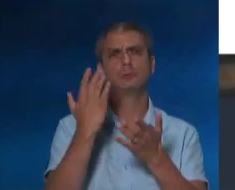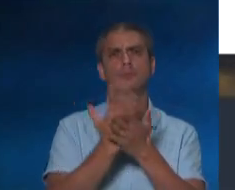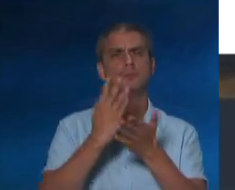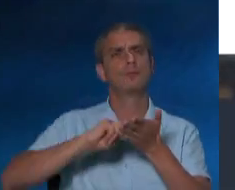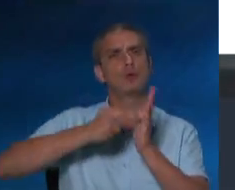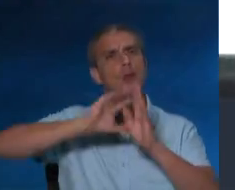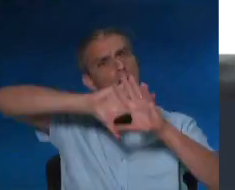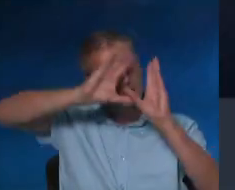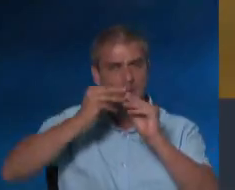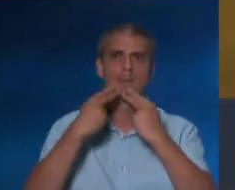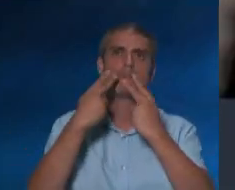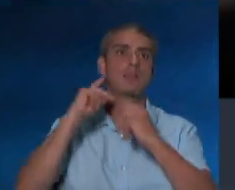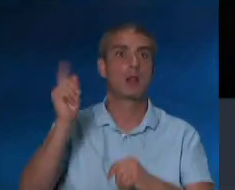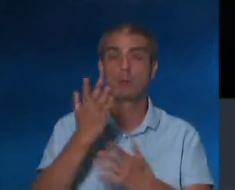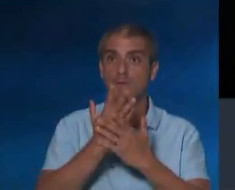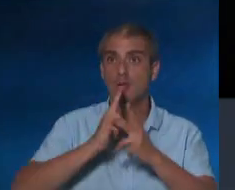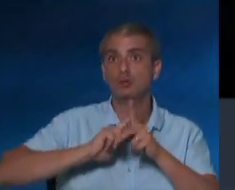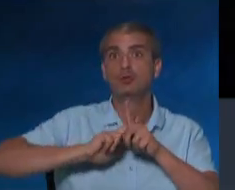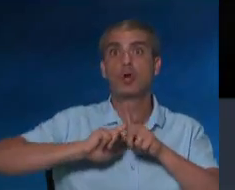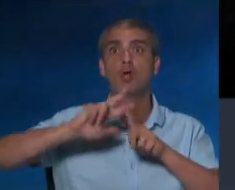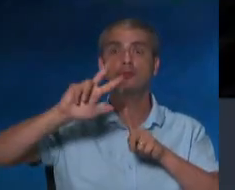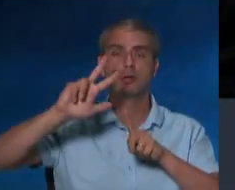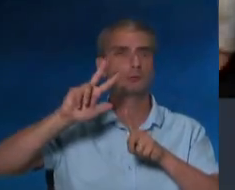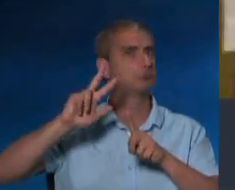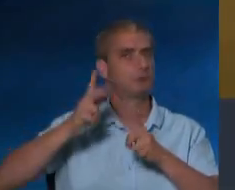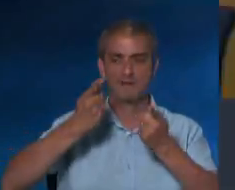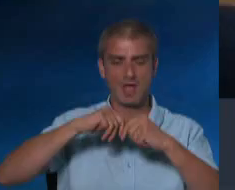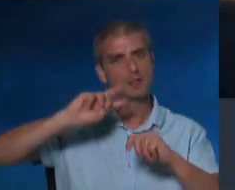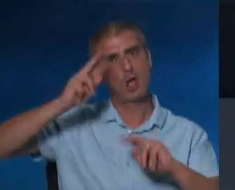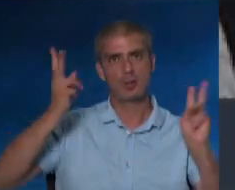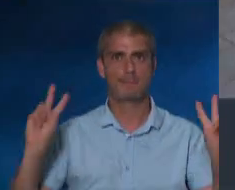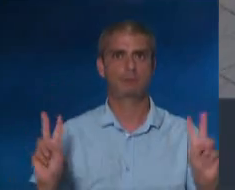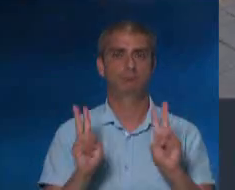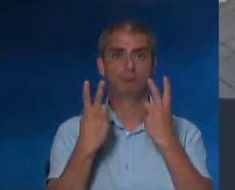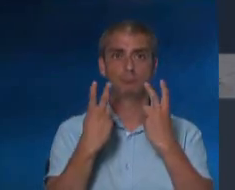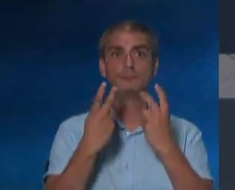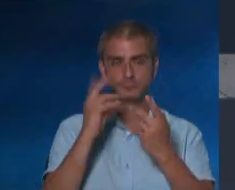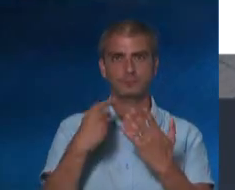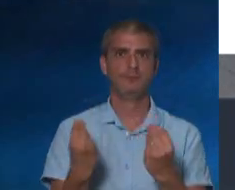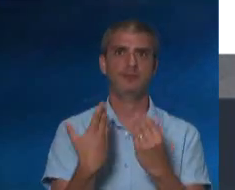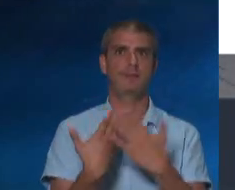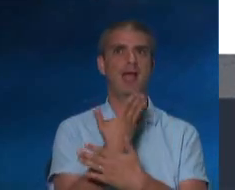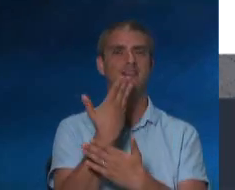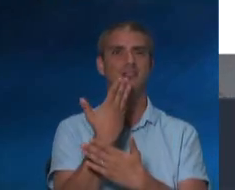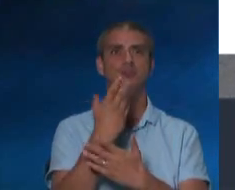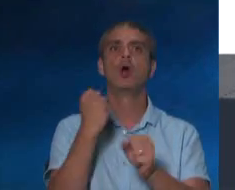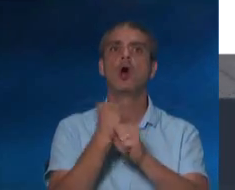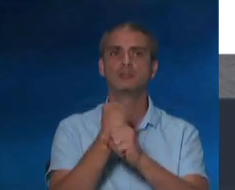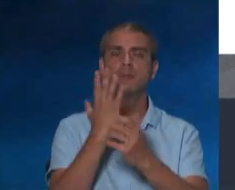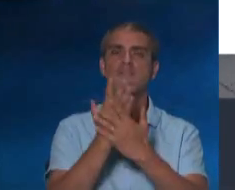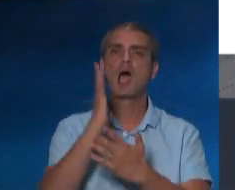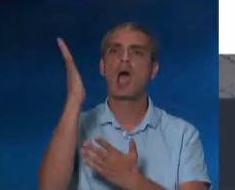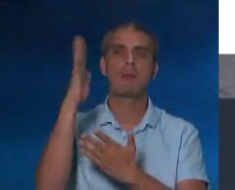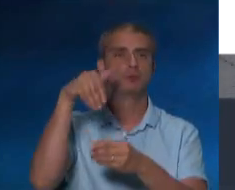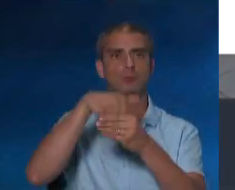כוללת כמענה. 3 חודשים חולפים והוועדה שוב מתכנסת ויש גם חדשות. מבוצעים כבר 5